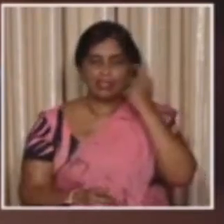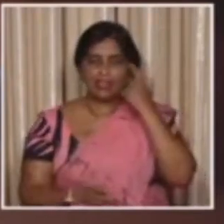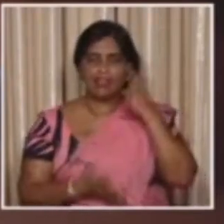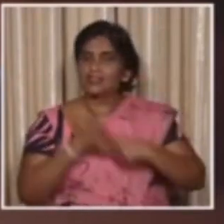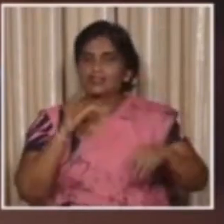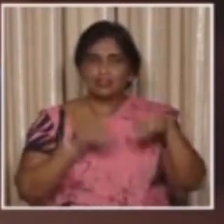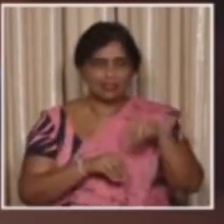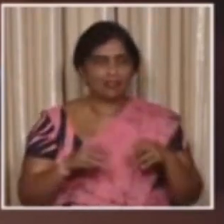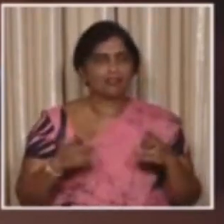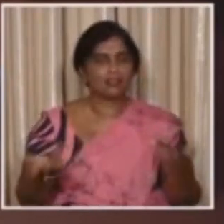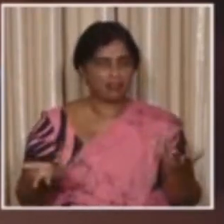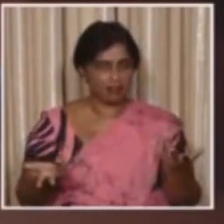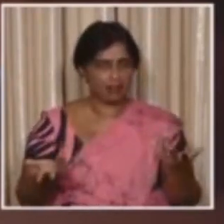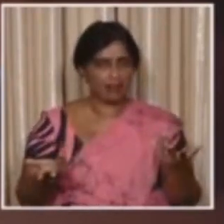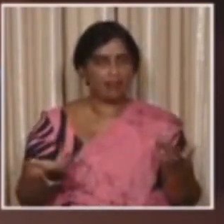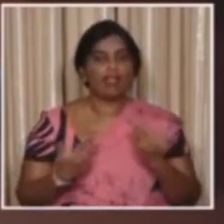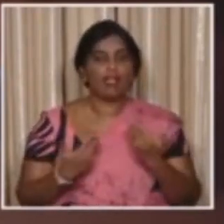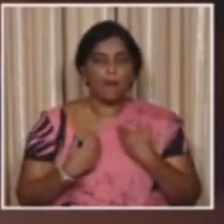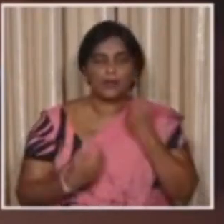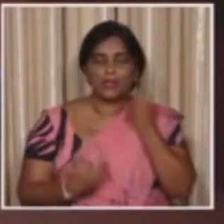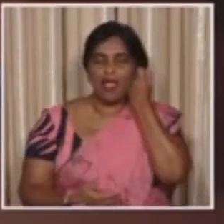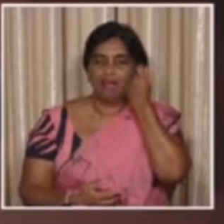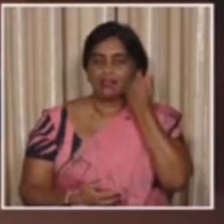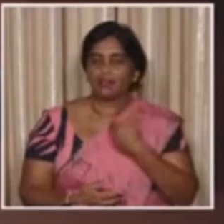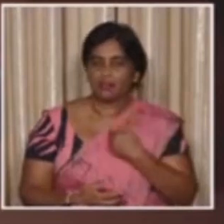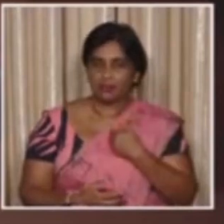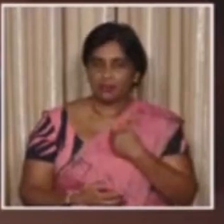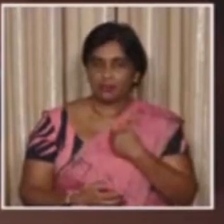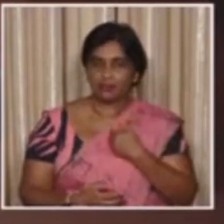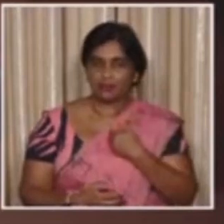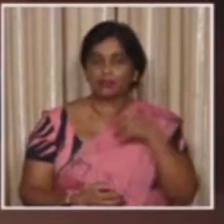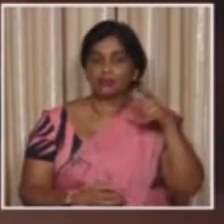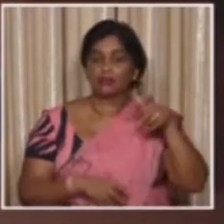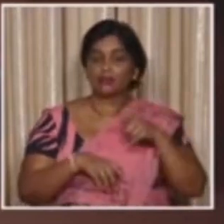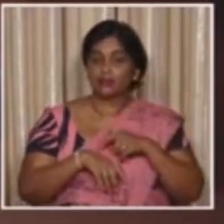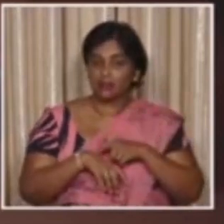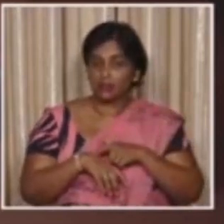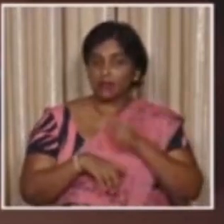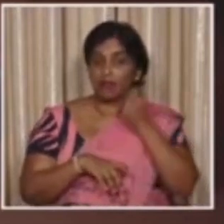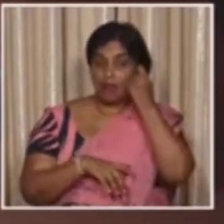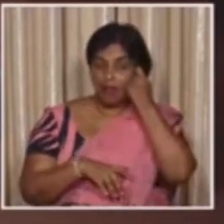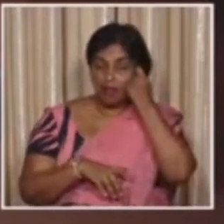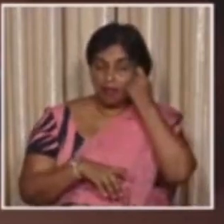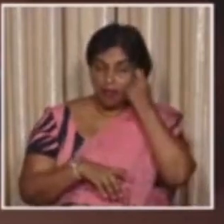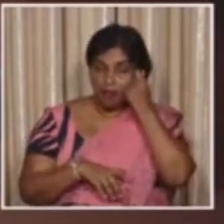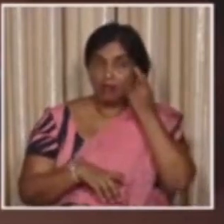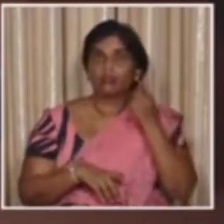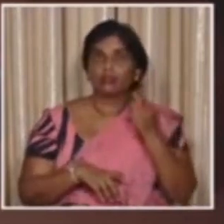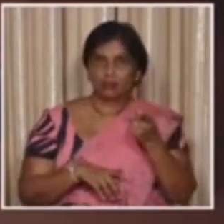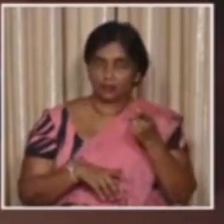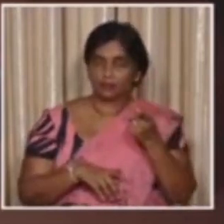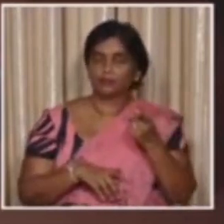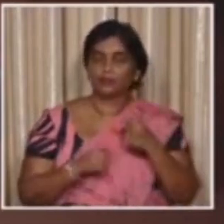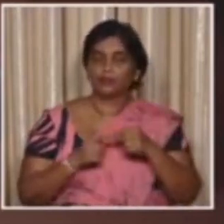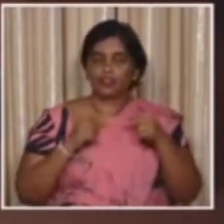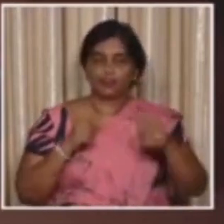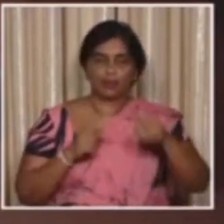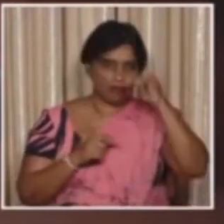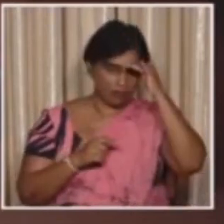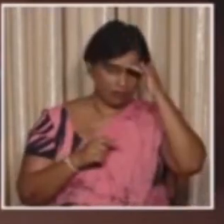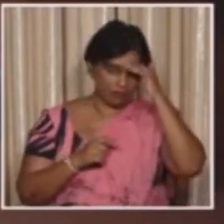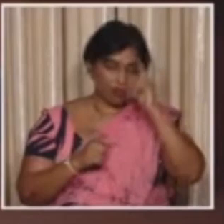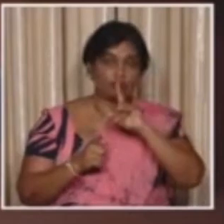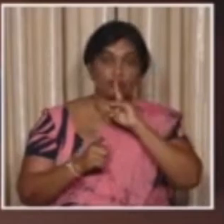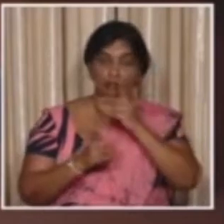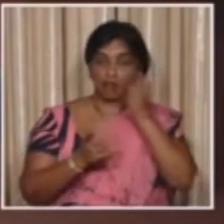නැහැ නේ. ඉතින් ඒක තමයි අපේ අදහස උනේ. ඒ කියන්නේ ඒ වෙලාවේ ඒ යෝජනාව මොකද විපක්ෂ නායකවරයා ඉදිරිපත්